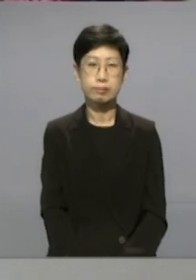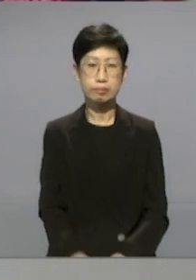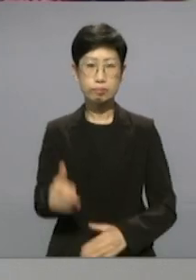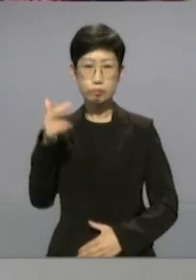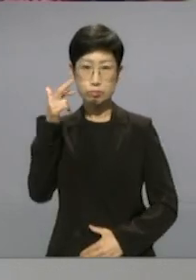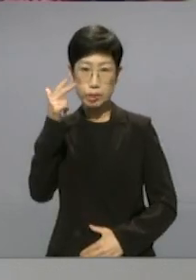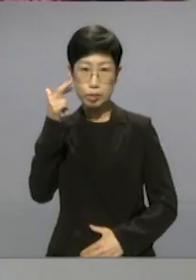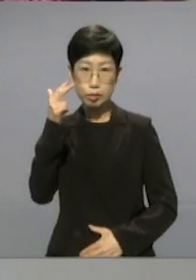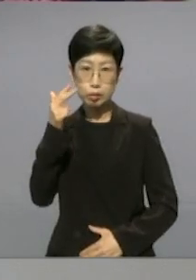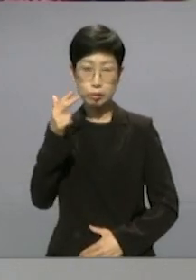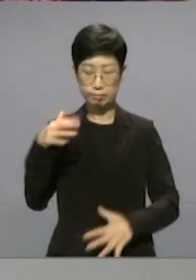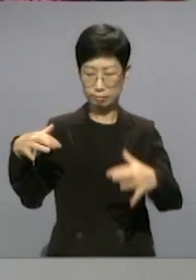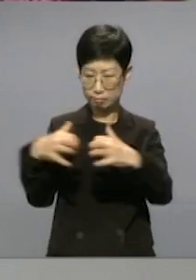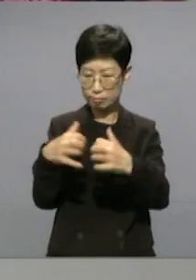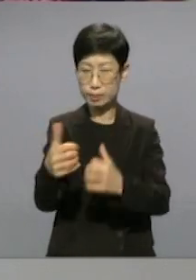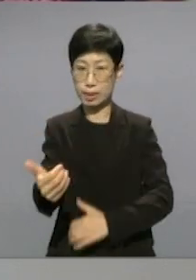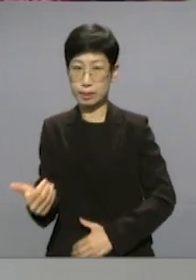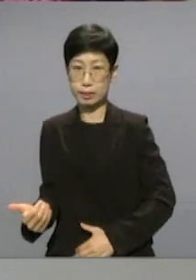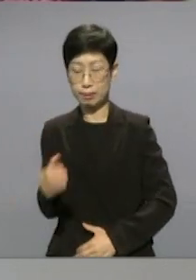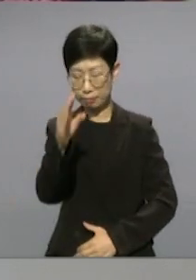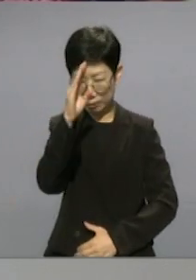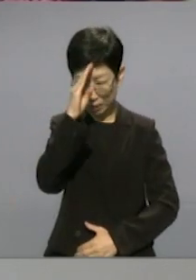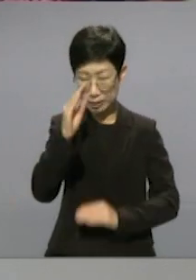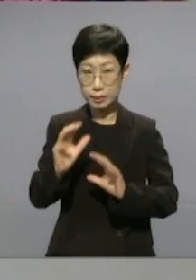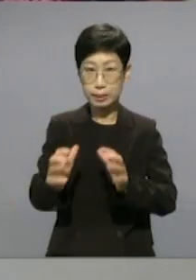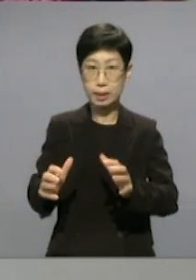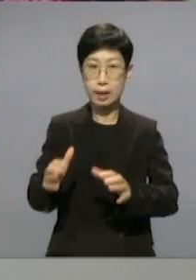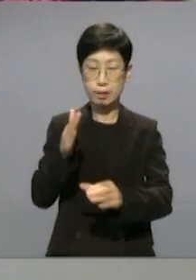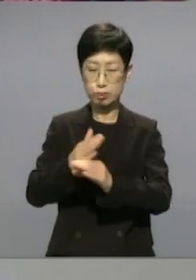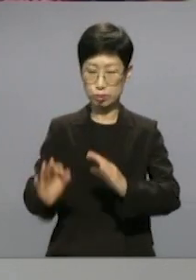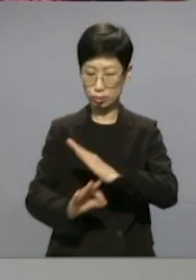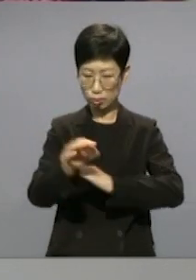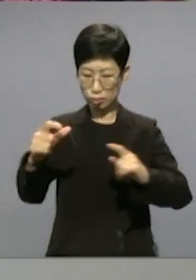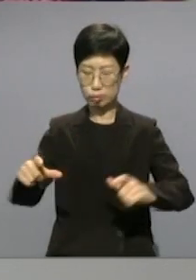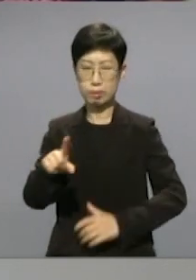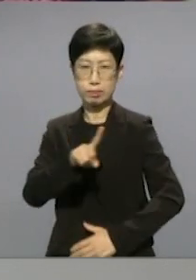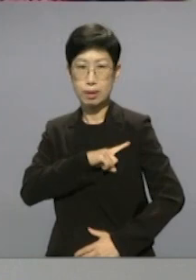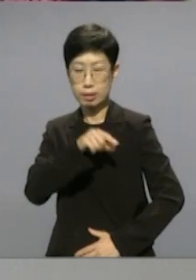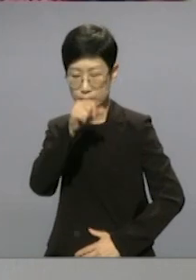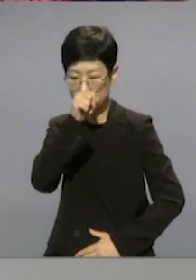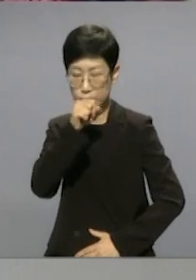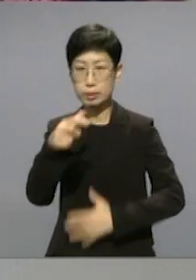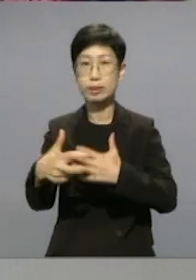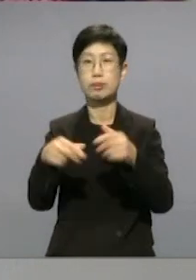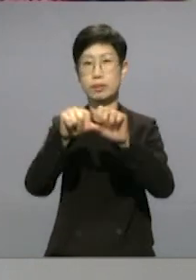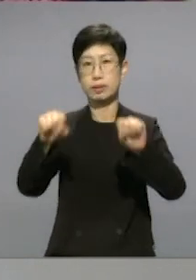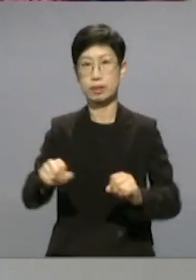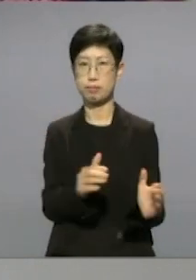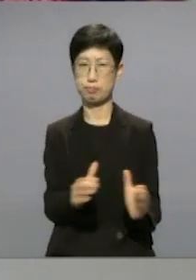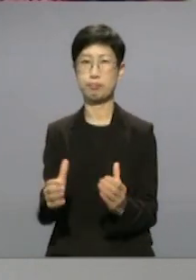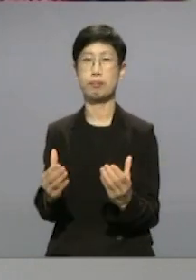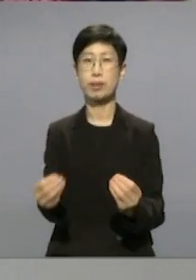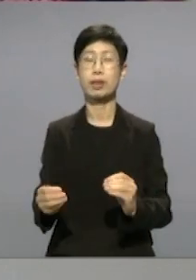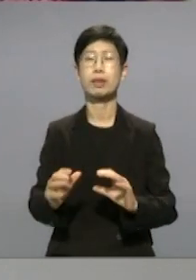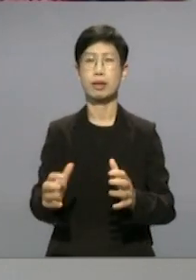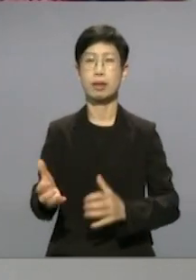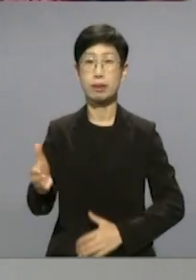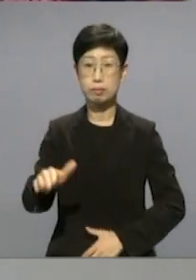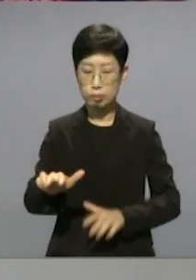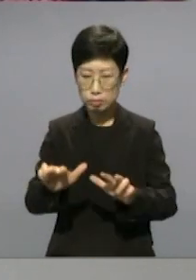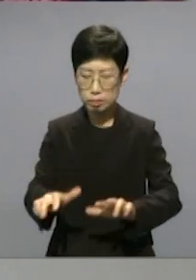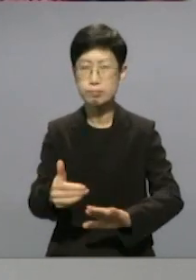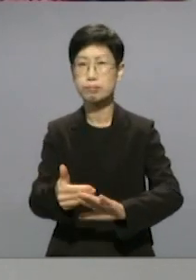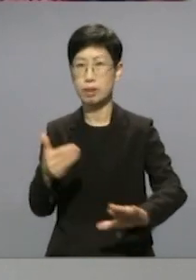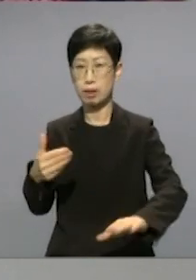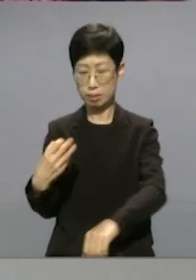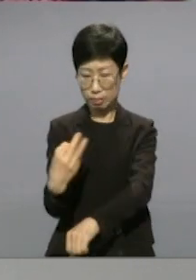미국과 전쟁을 하기 전 이라크는 중동에서 가장 훌륭한 의료 시스템을 갖춘 나라였습니다 하지만 이제는